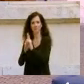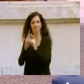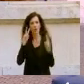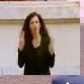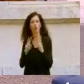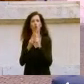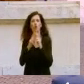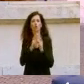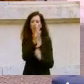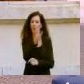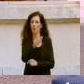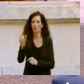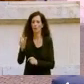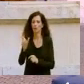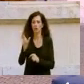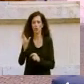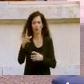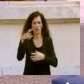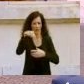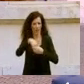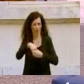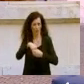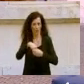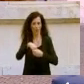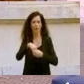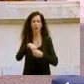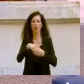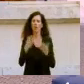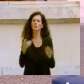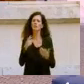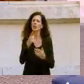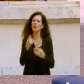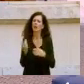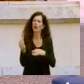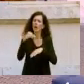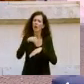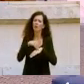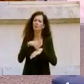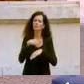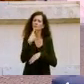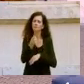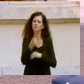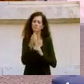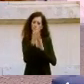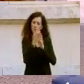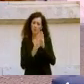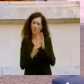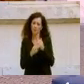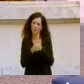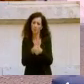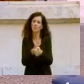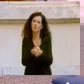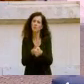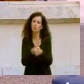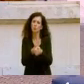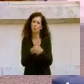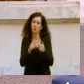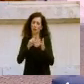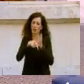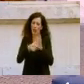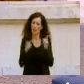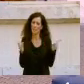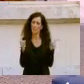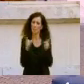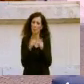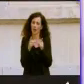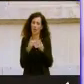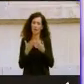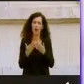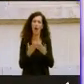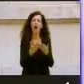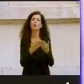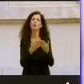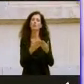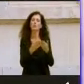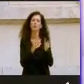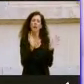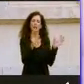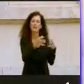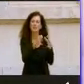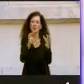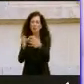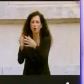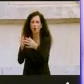anche accennato alla possibilità di adottare misure nel nel breve periodo per per aiutare i settori più in crisi